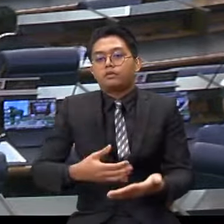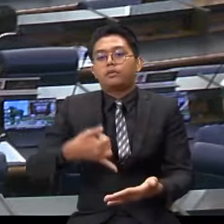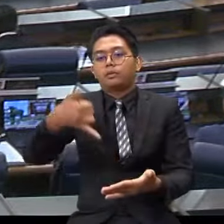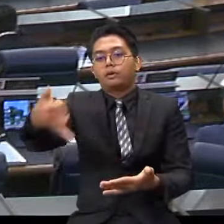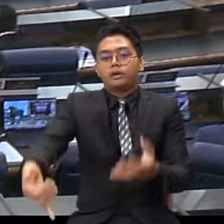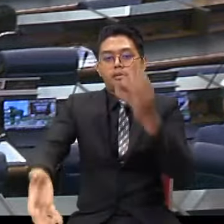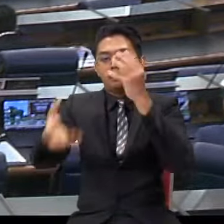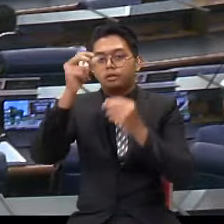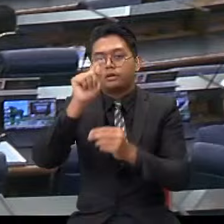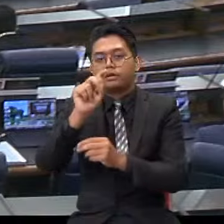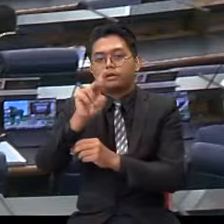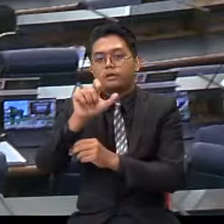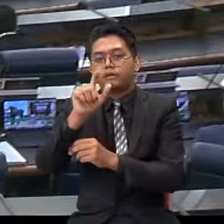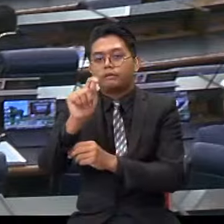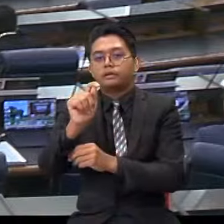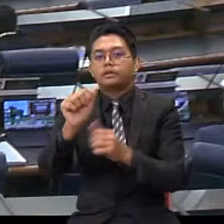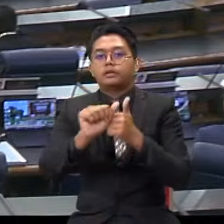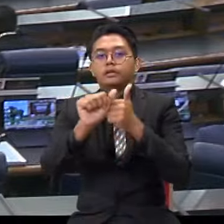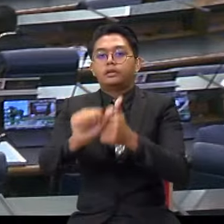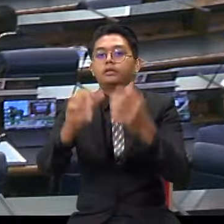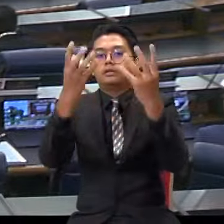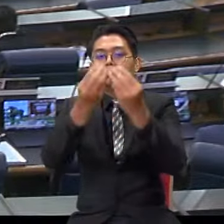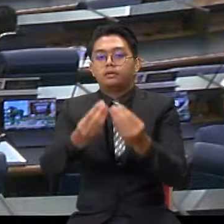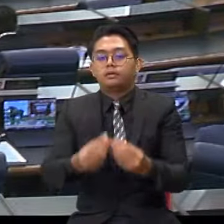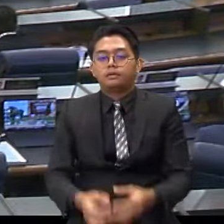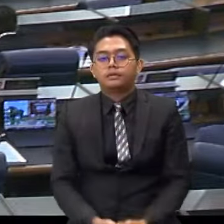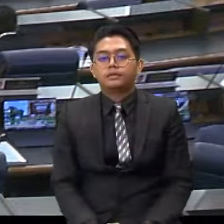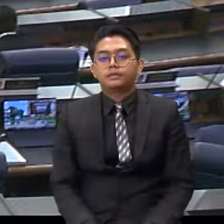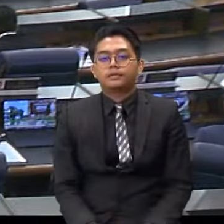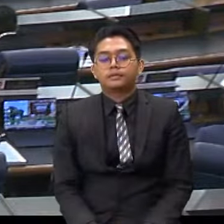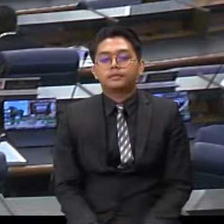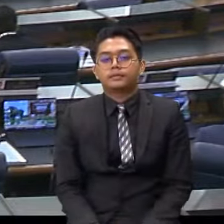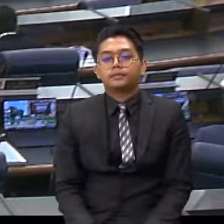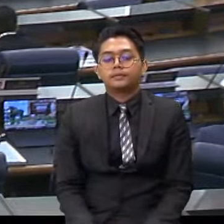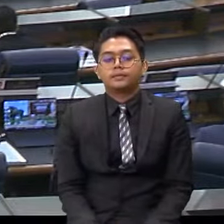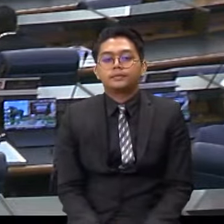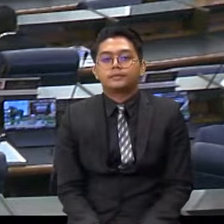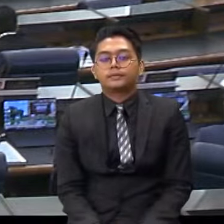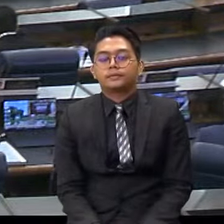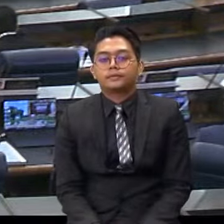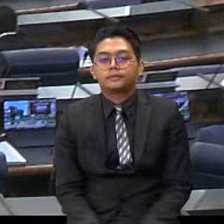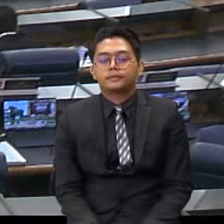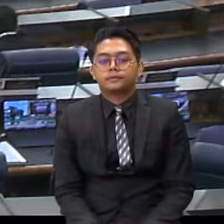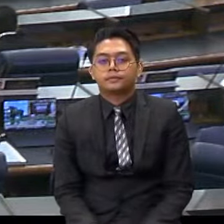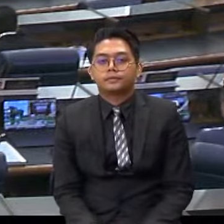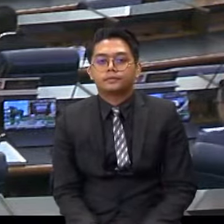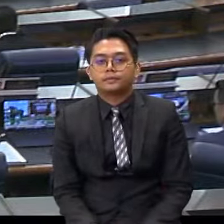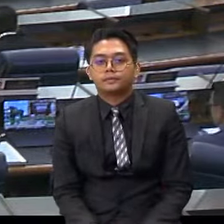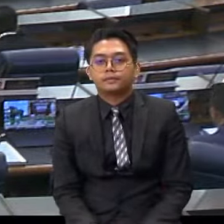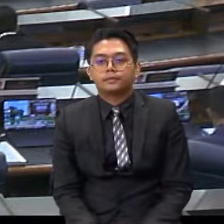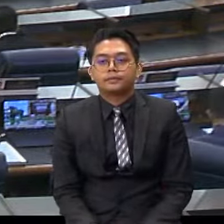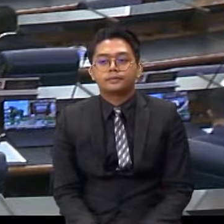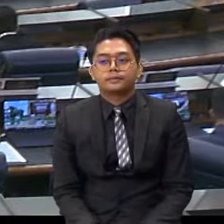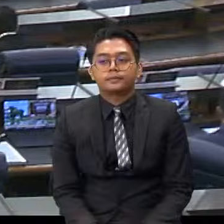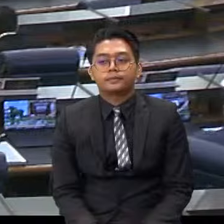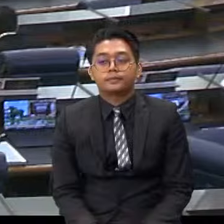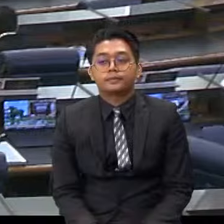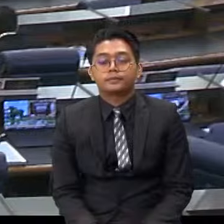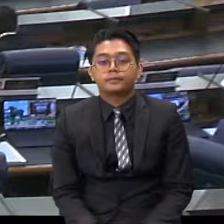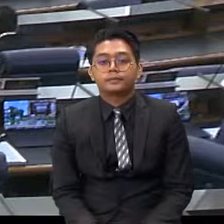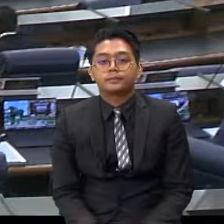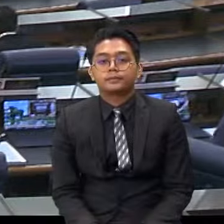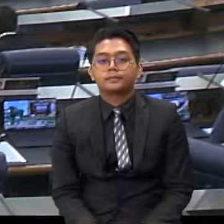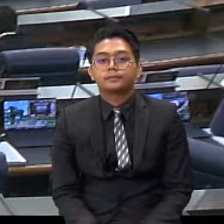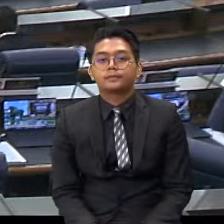negara berdasarkan statistik jabatan perangkaan Malaysia populasi belia Malaysia berumur antara 15 hingga